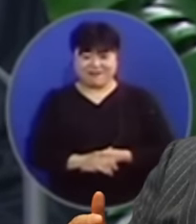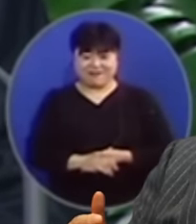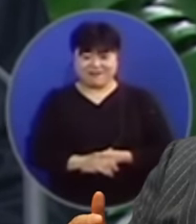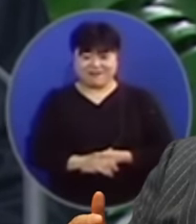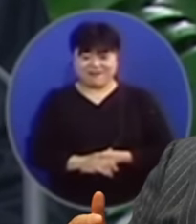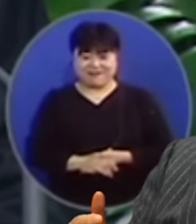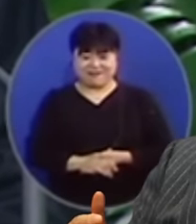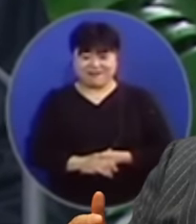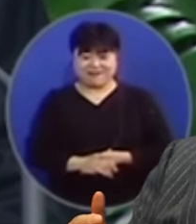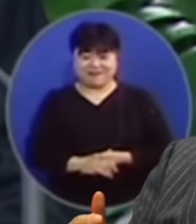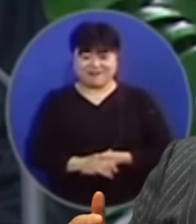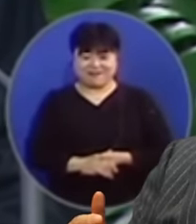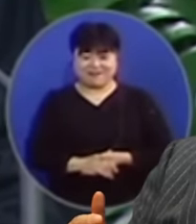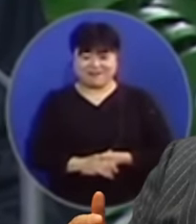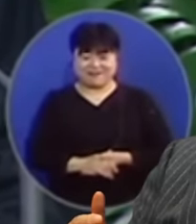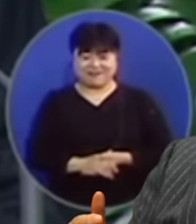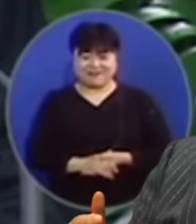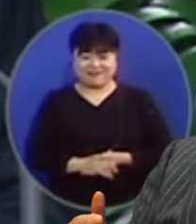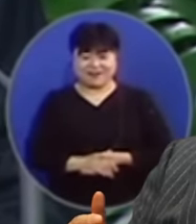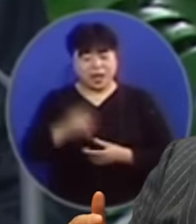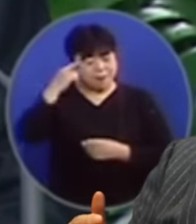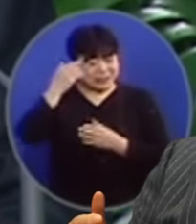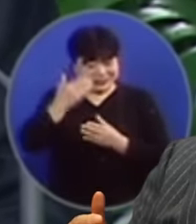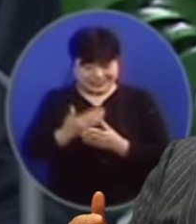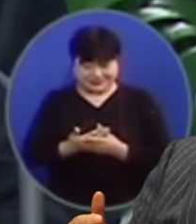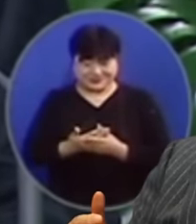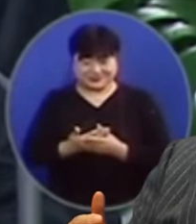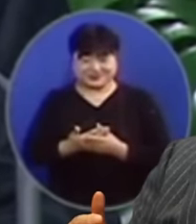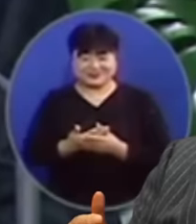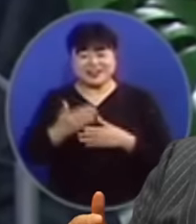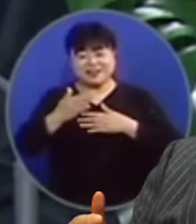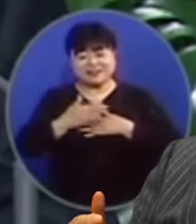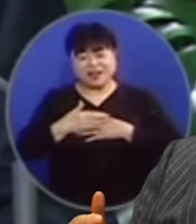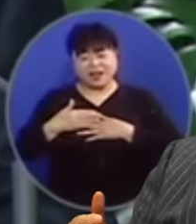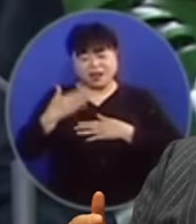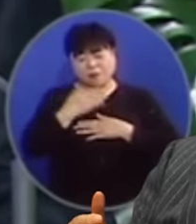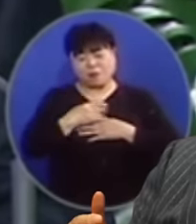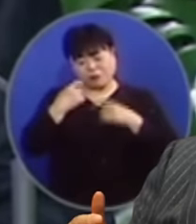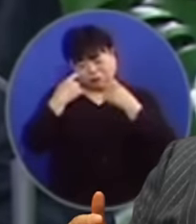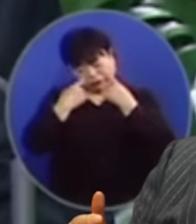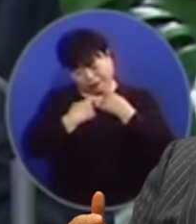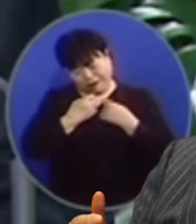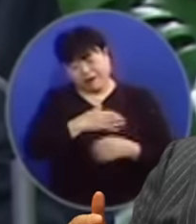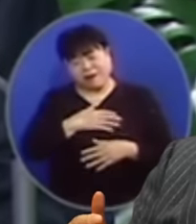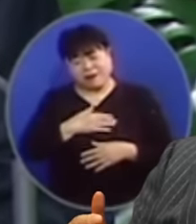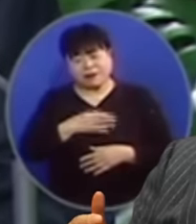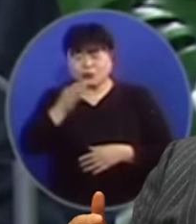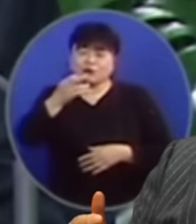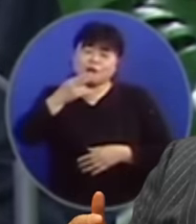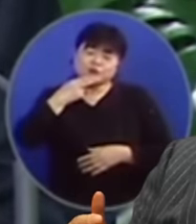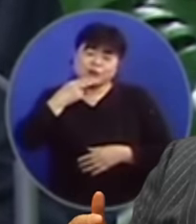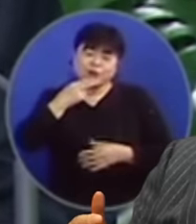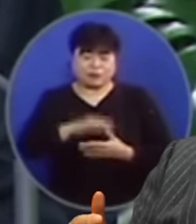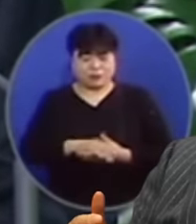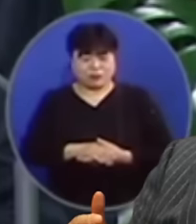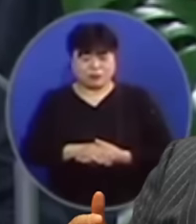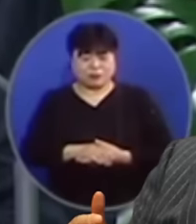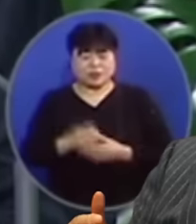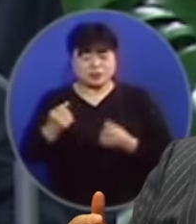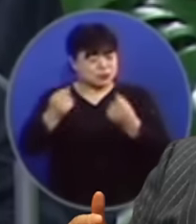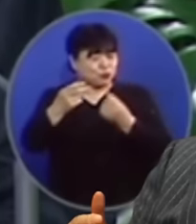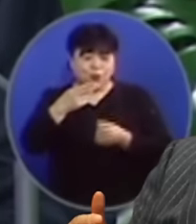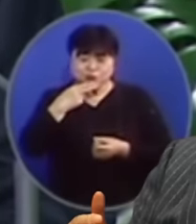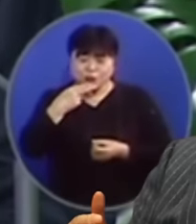그래서 내가 리드 박사님 나는 몸이 약해요. 돈도 없어요. 백도 없어요.